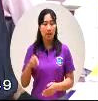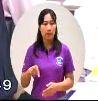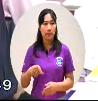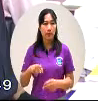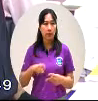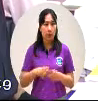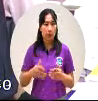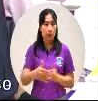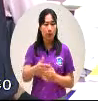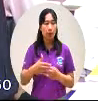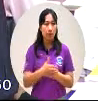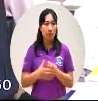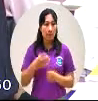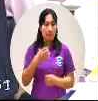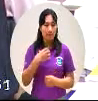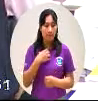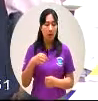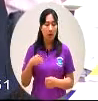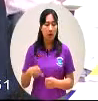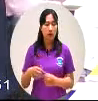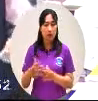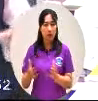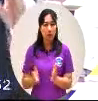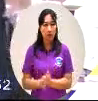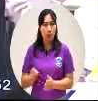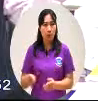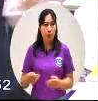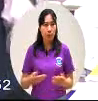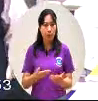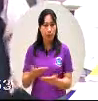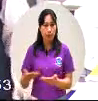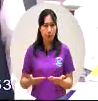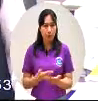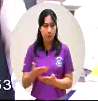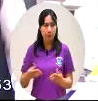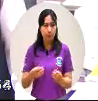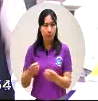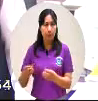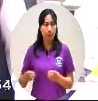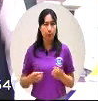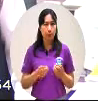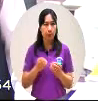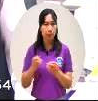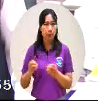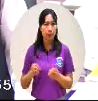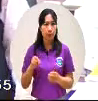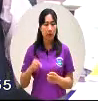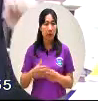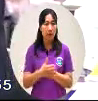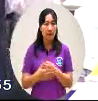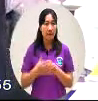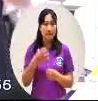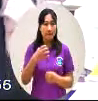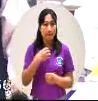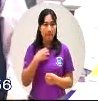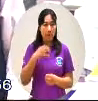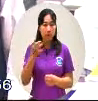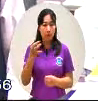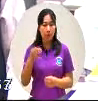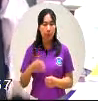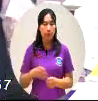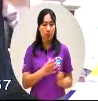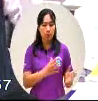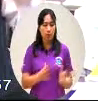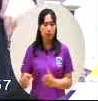程保险，看看怎么调，是不是先用 好 这些保险哦，